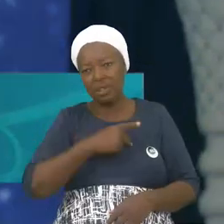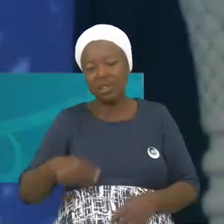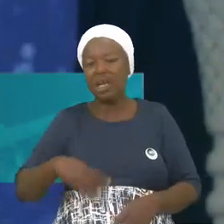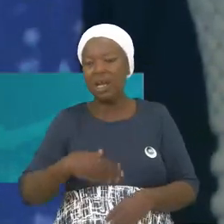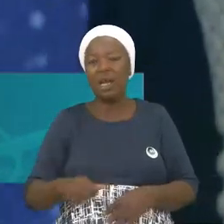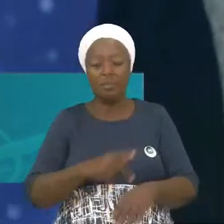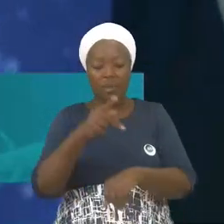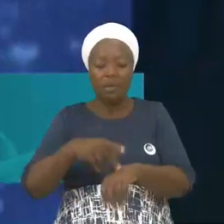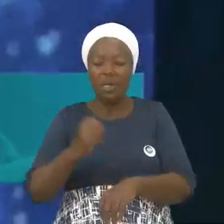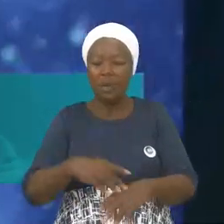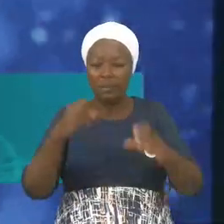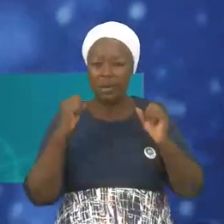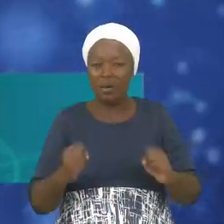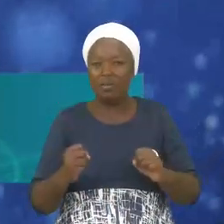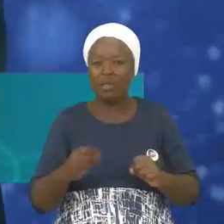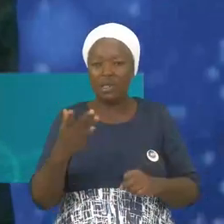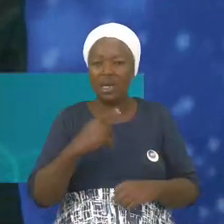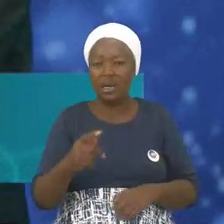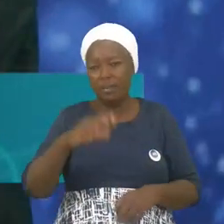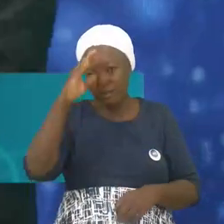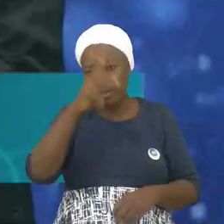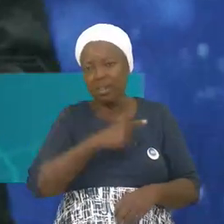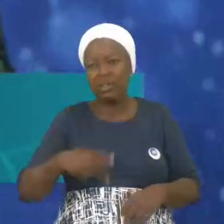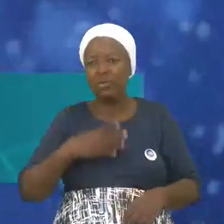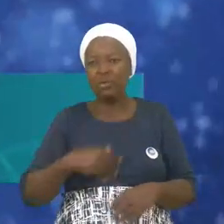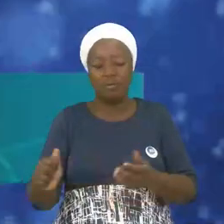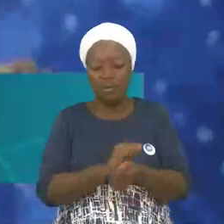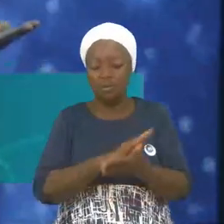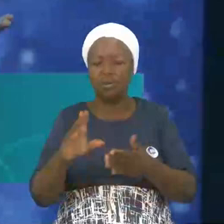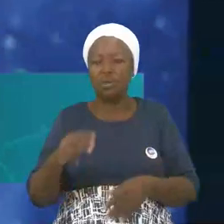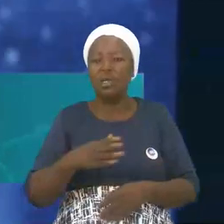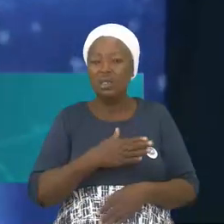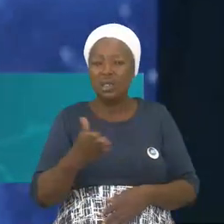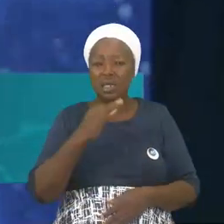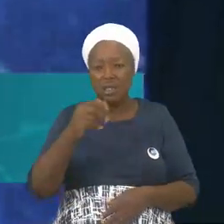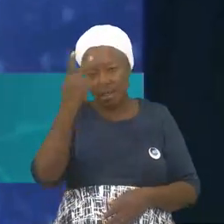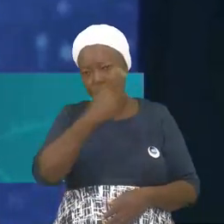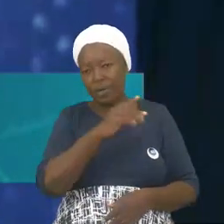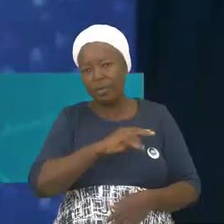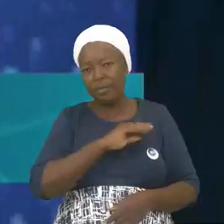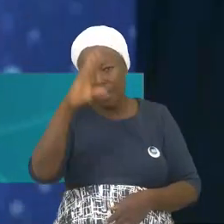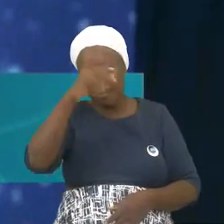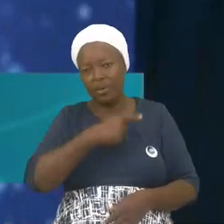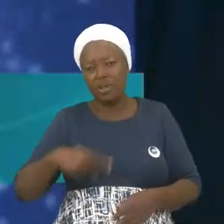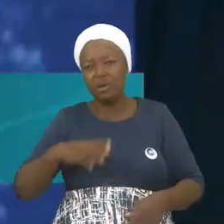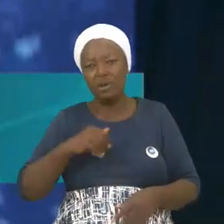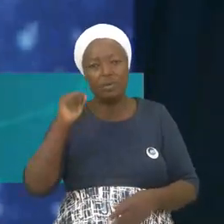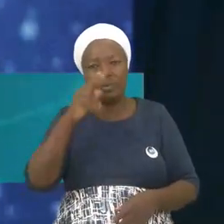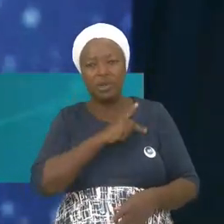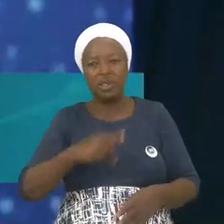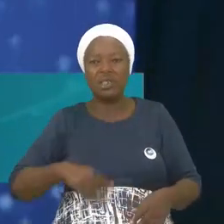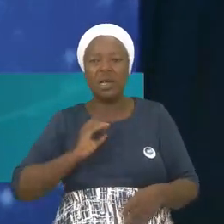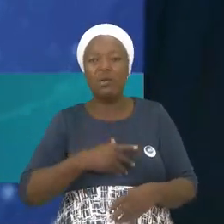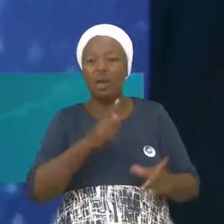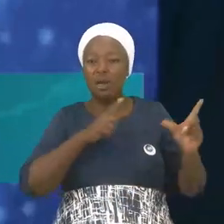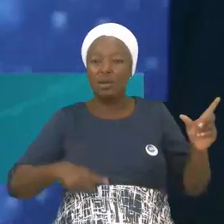terre. Il y a des princes et des principautés, des puissances. Il y a des princes de perdition. Il y a